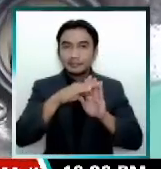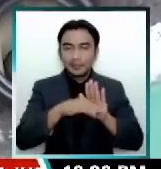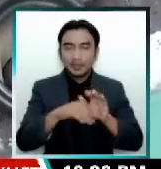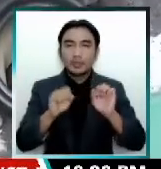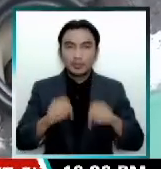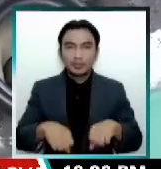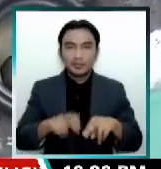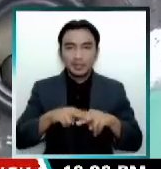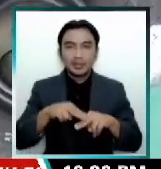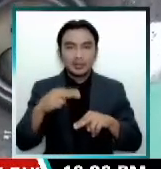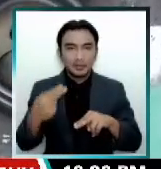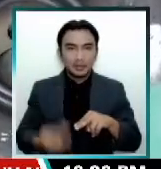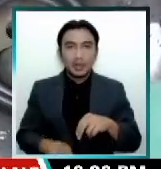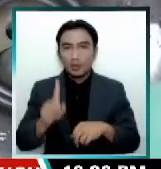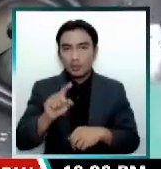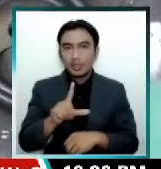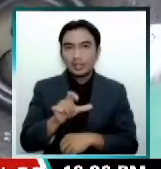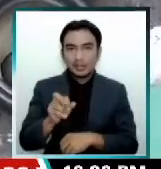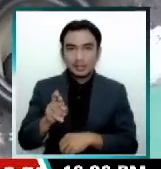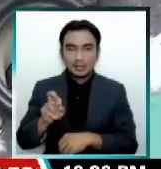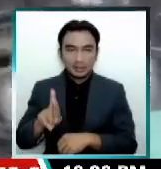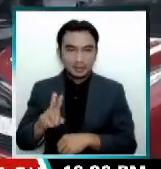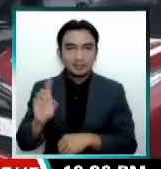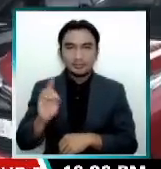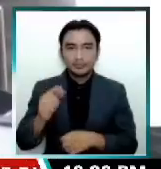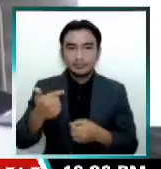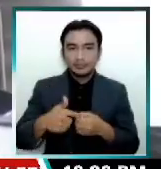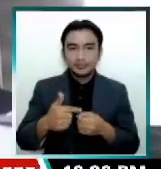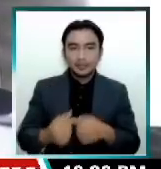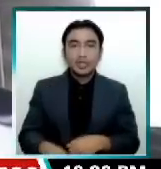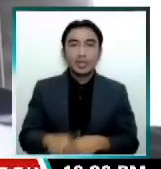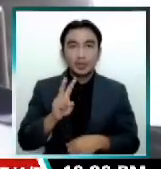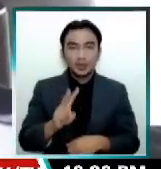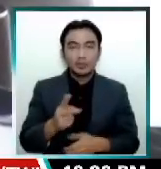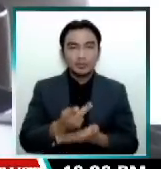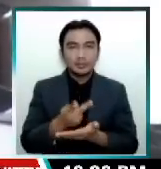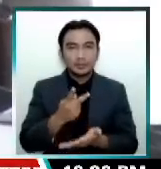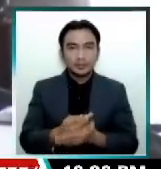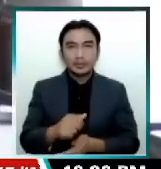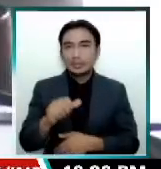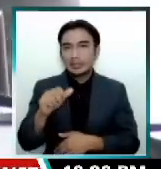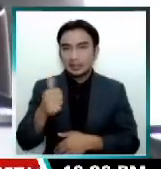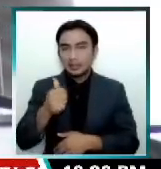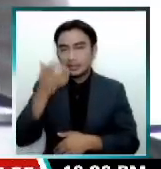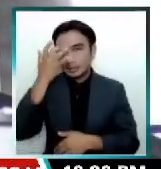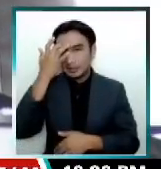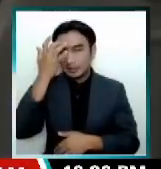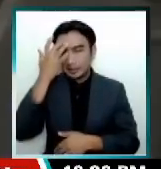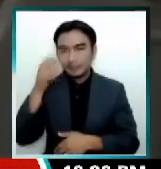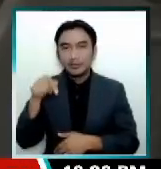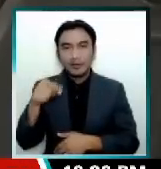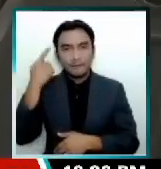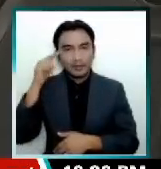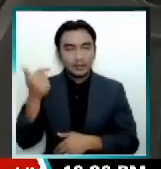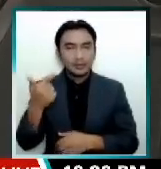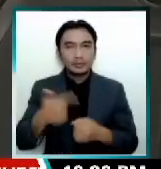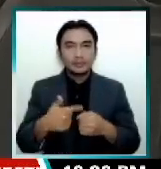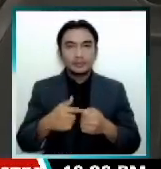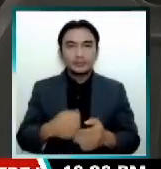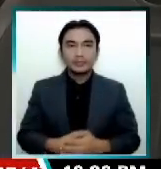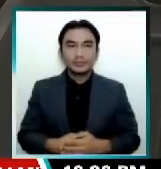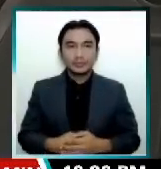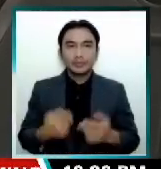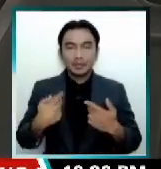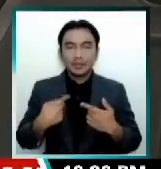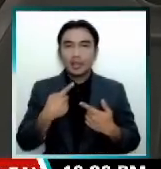sa kada litro ng diesel. Hanggang 2 pesos and 10 centavos naman ang sa gasolina. Sa taya naman ng Industry Management